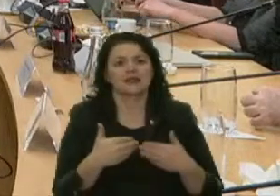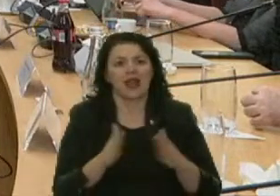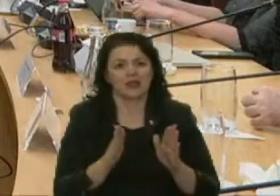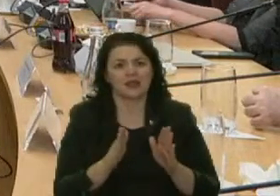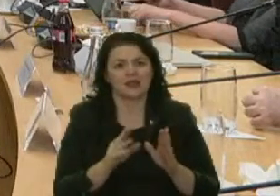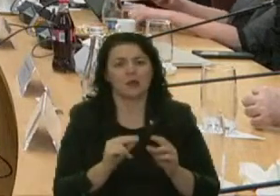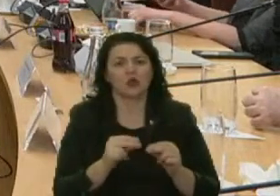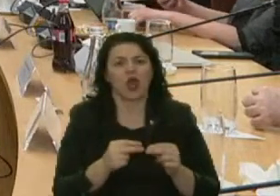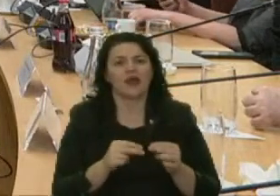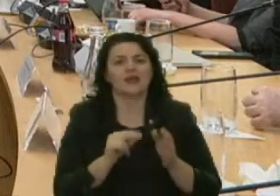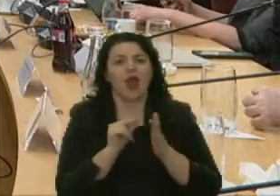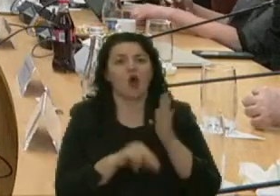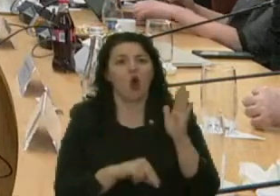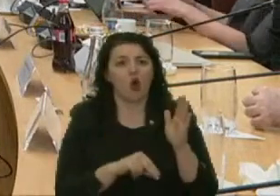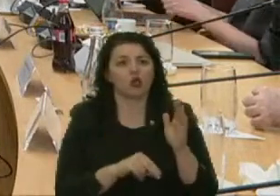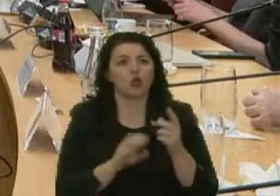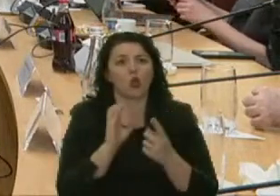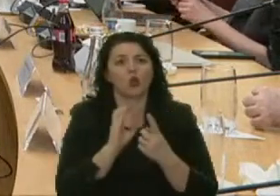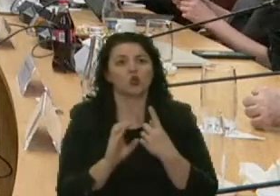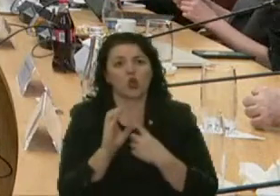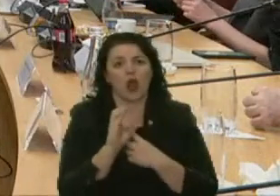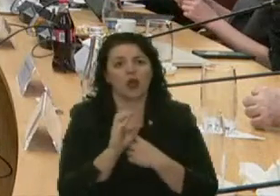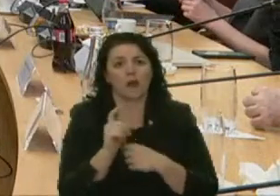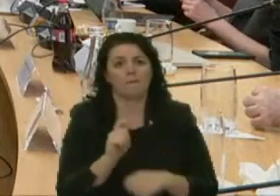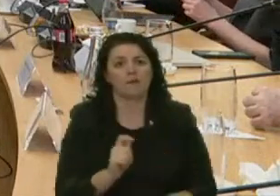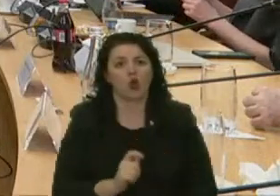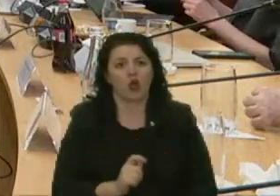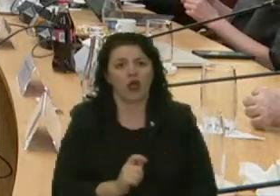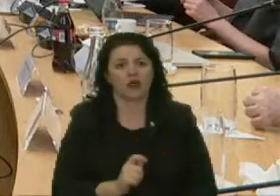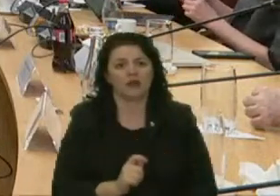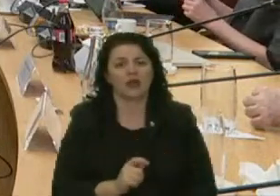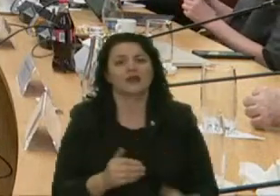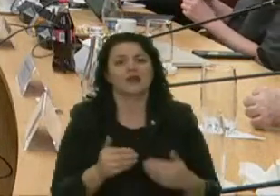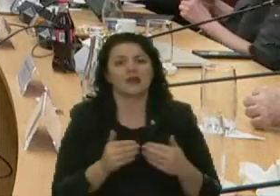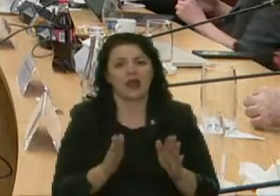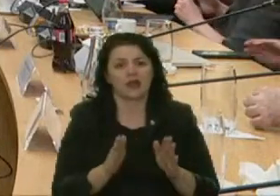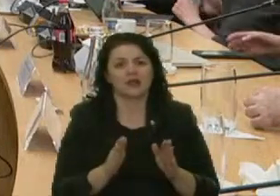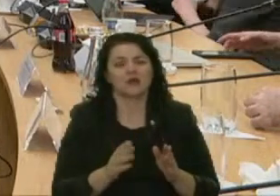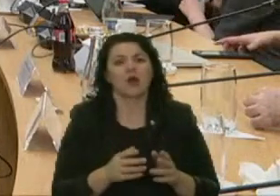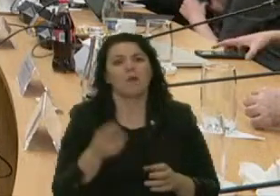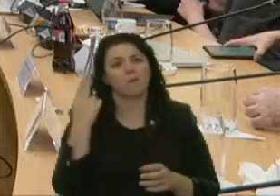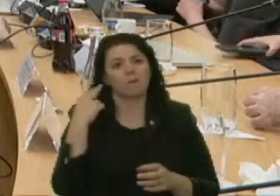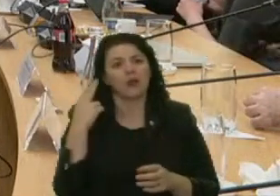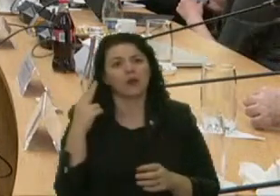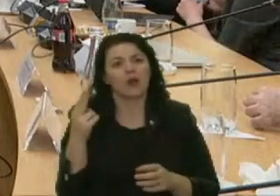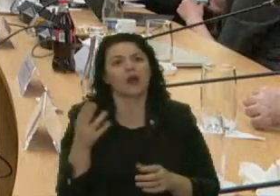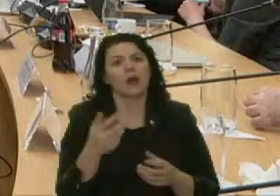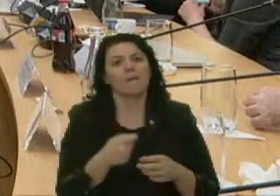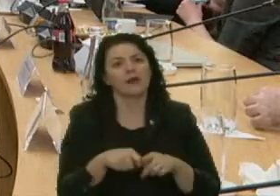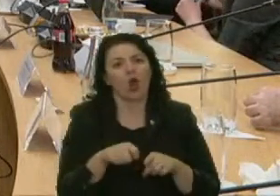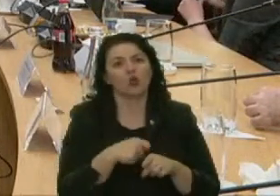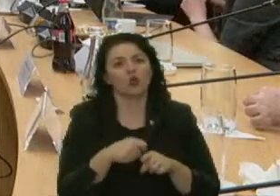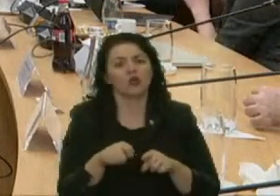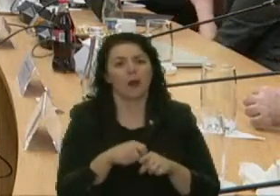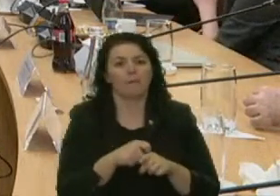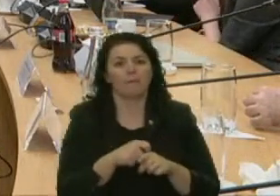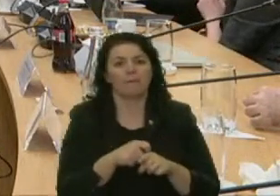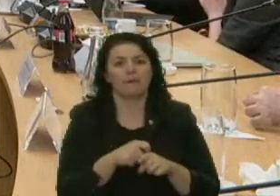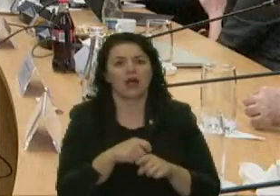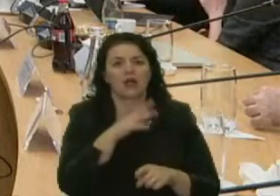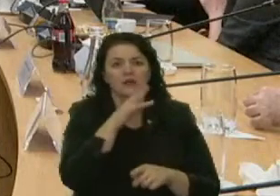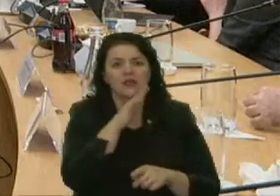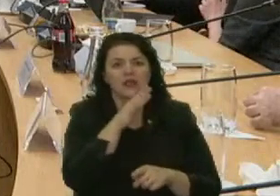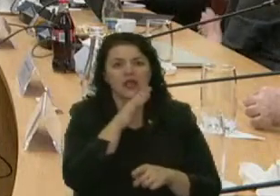se pună de acord structurile culturale cu privire la un proiect sunt deschis să l ducem mai departe și să l prelucrăm în structurile